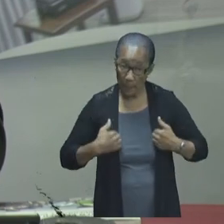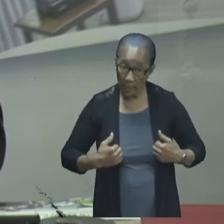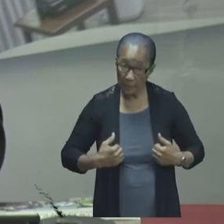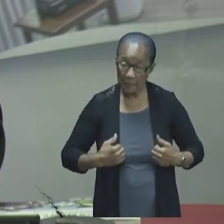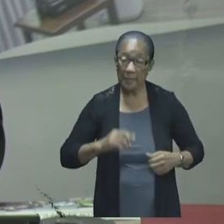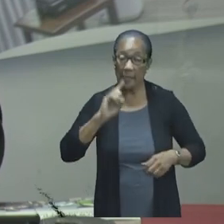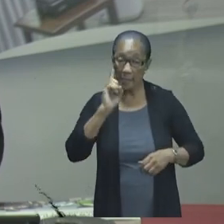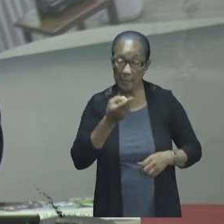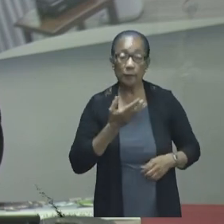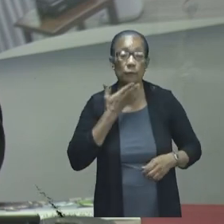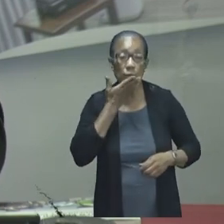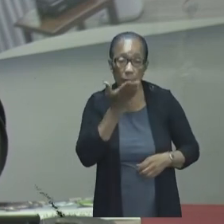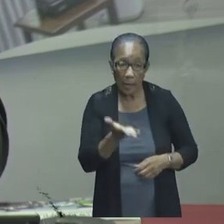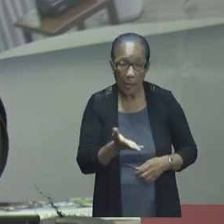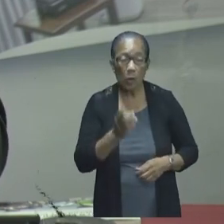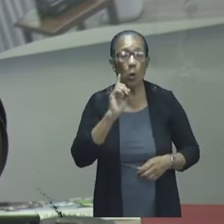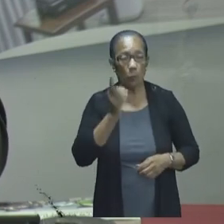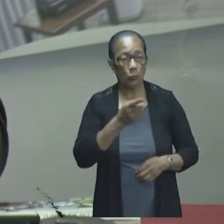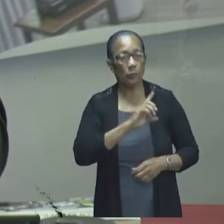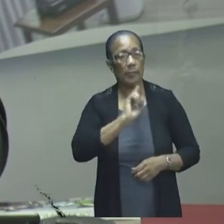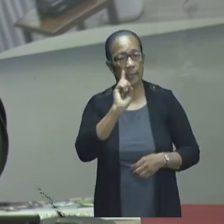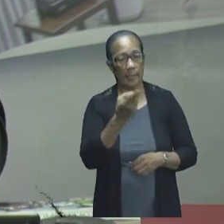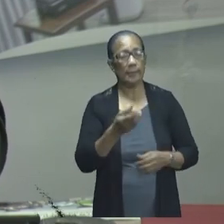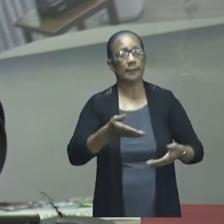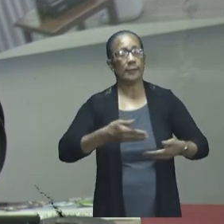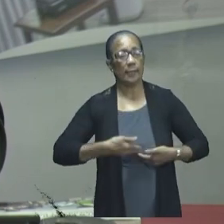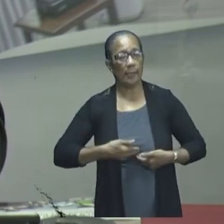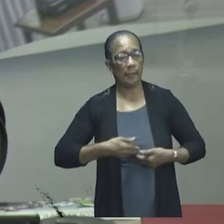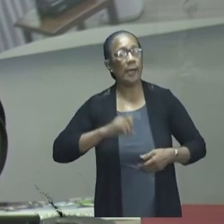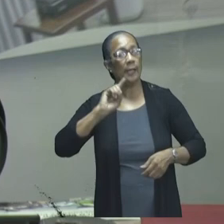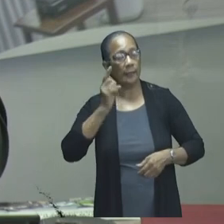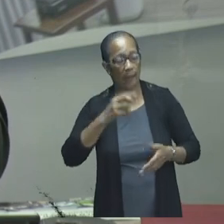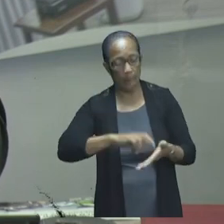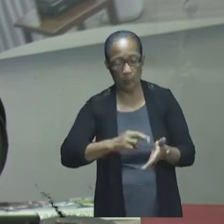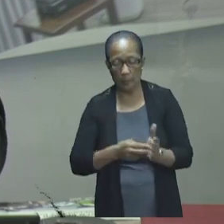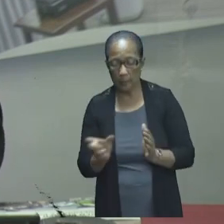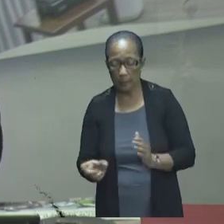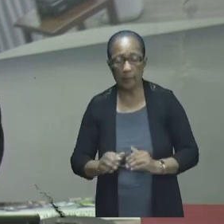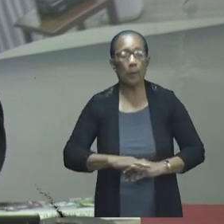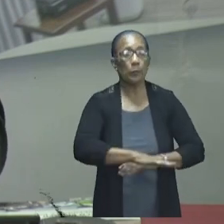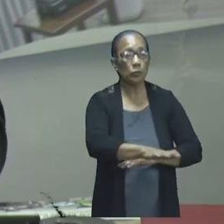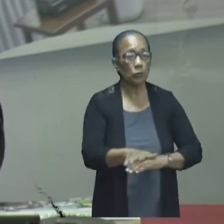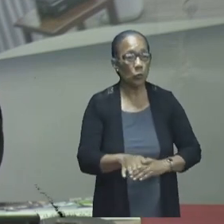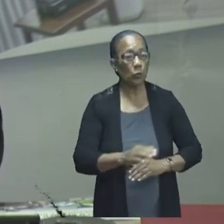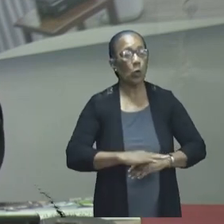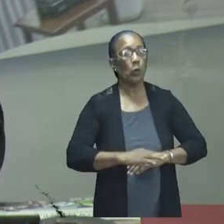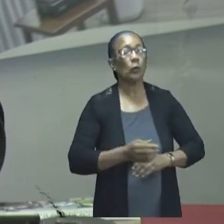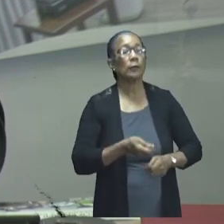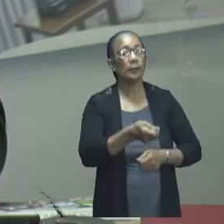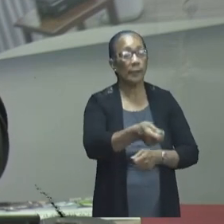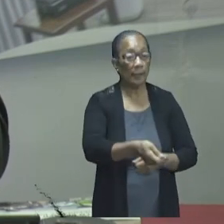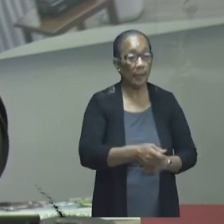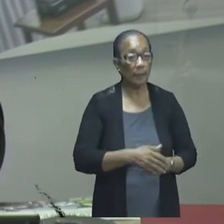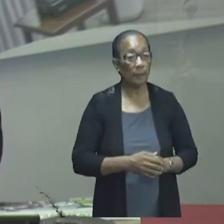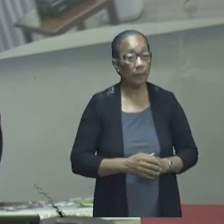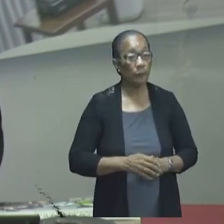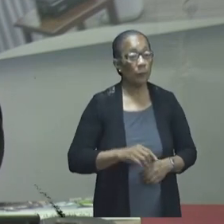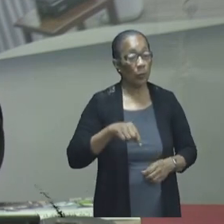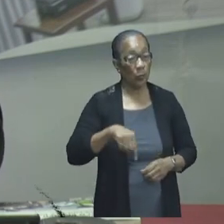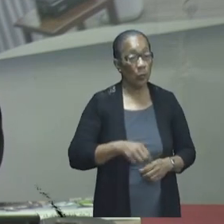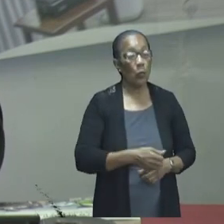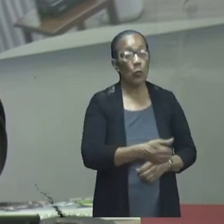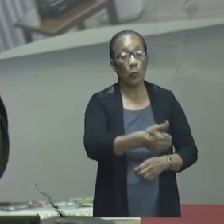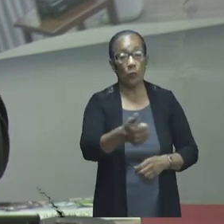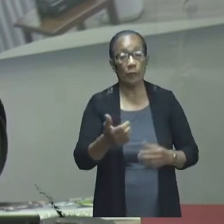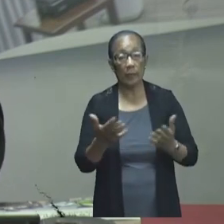voorkeur kunnen de minister is bezig die achterstand in te lopen en heeft lijsten van alle die strikt overal ga ik ben nu bezig met haar